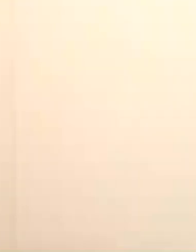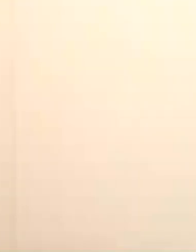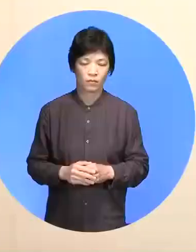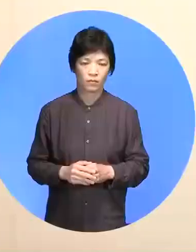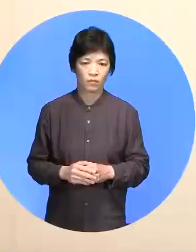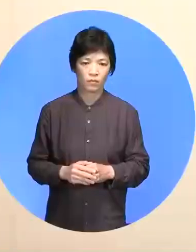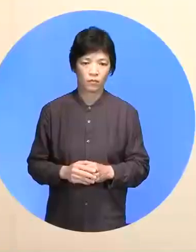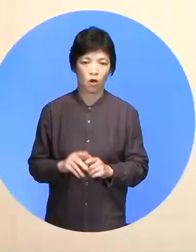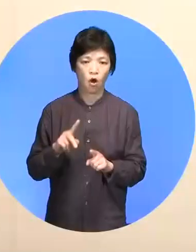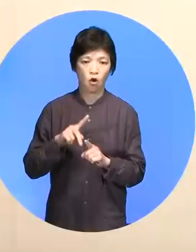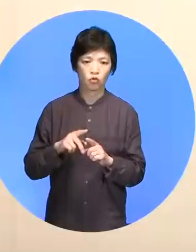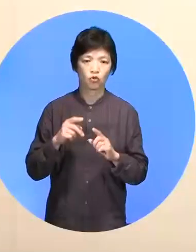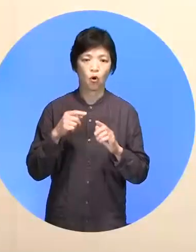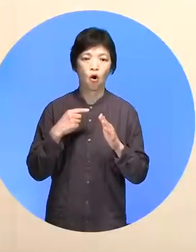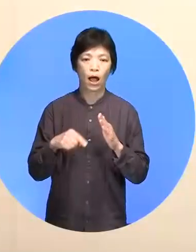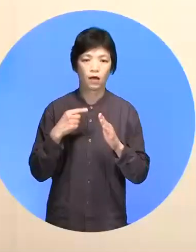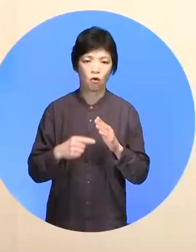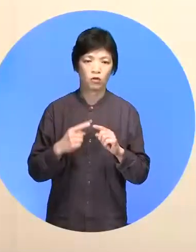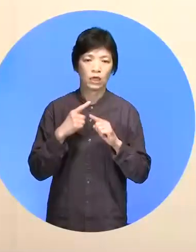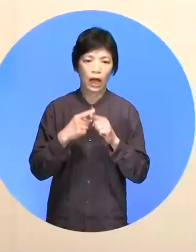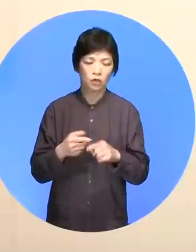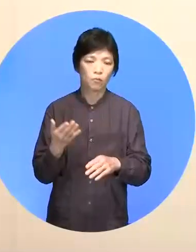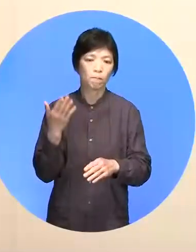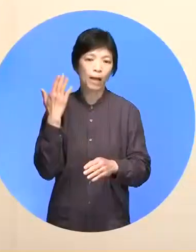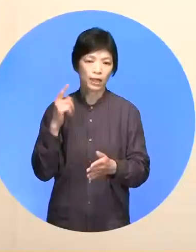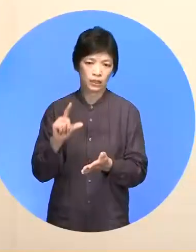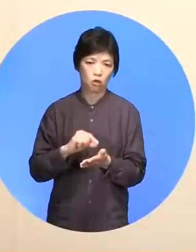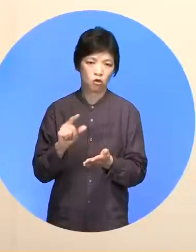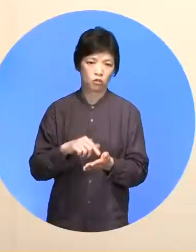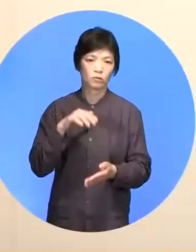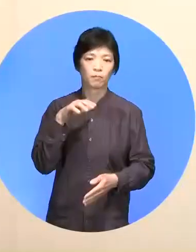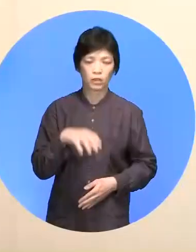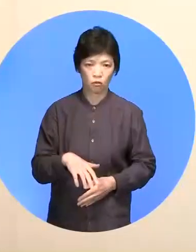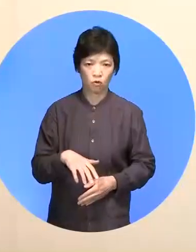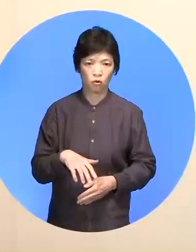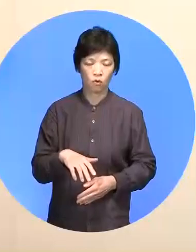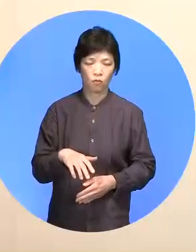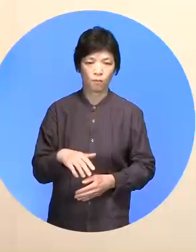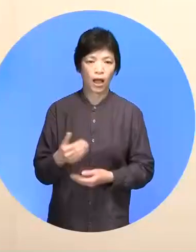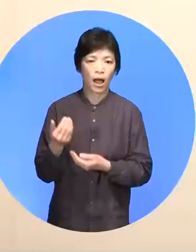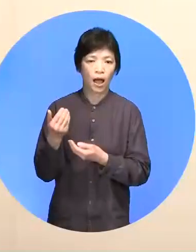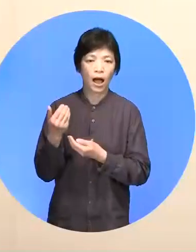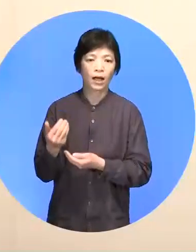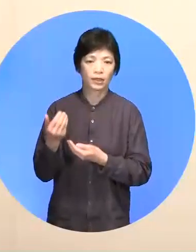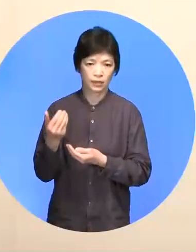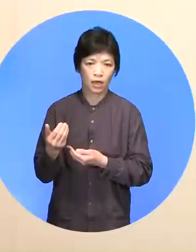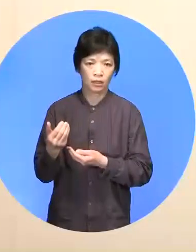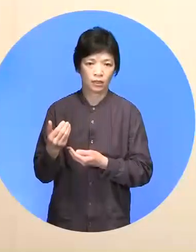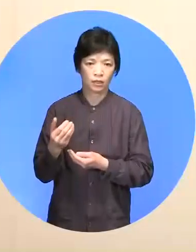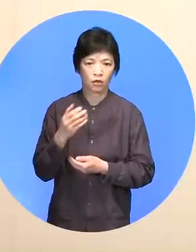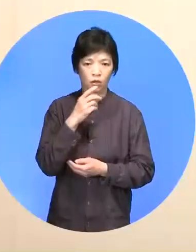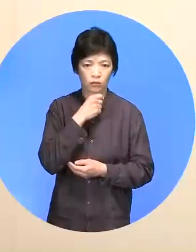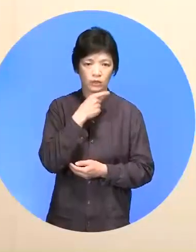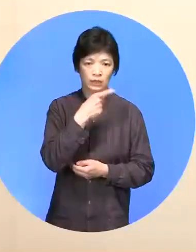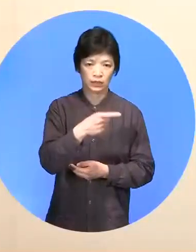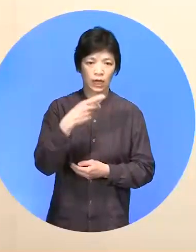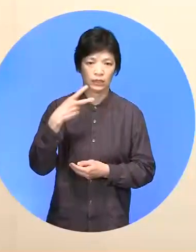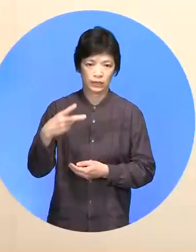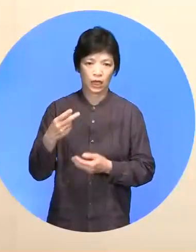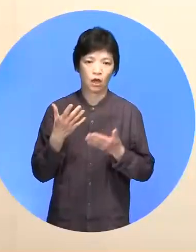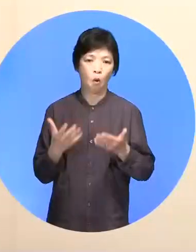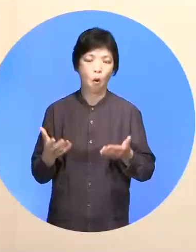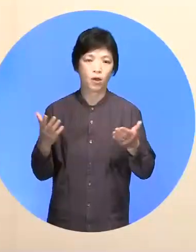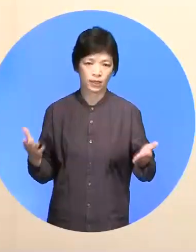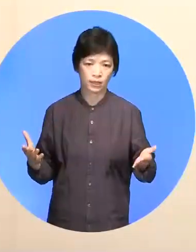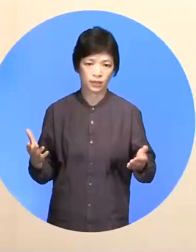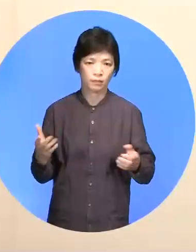就学前の親子が利用する施設なんですけれども、主には赤ちゃんから1歳2歳の方が多いです。はい、特